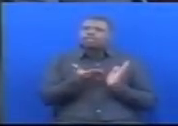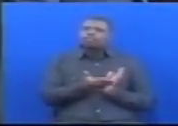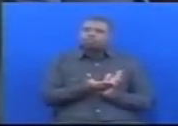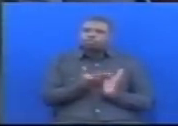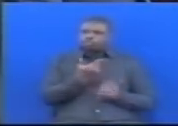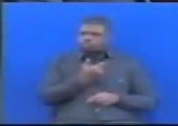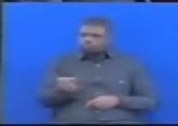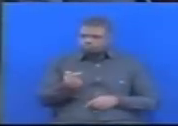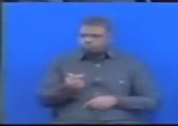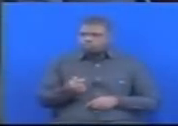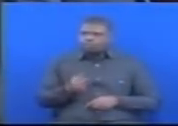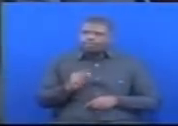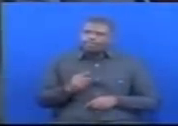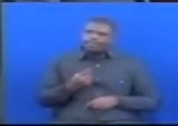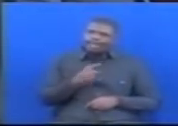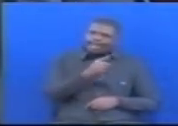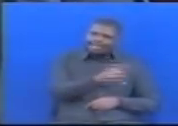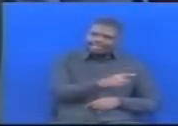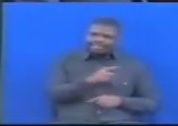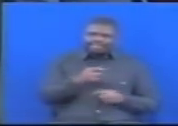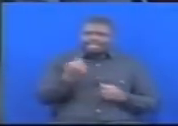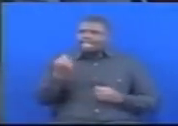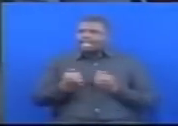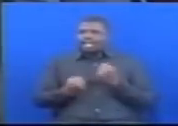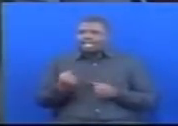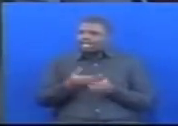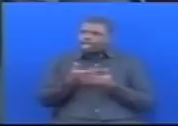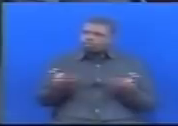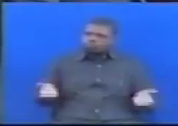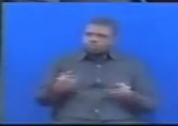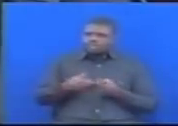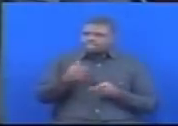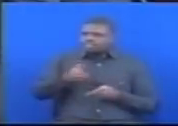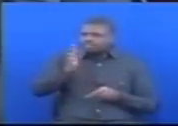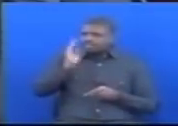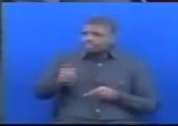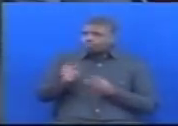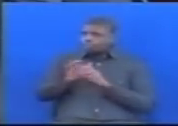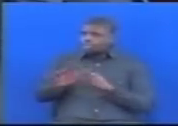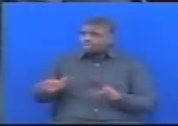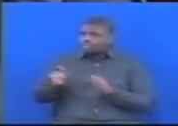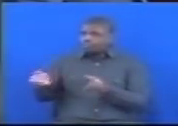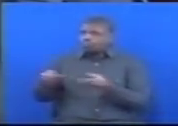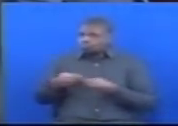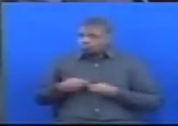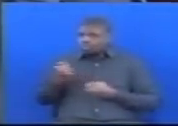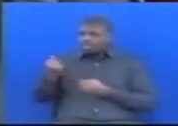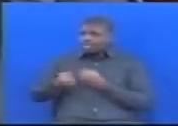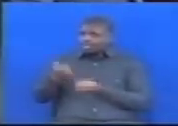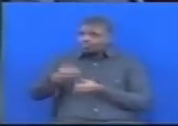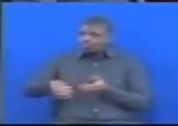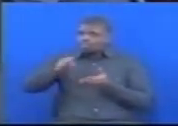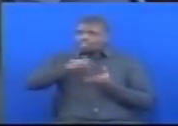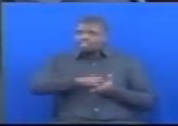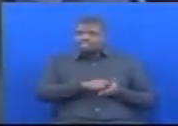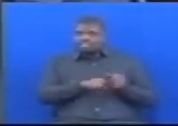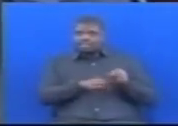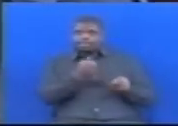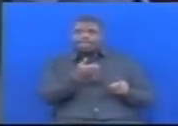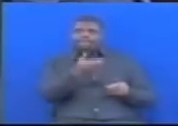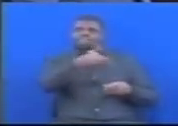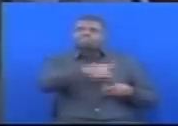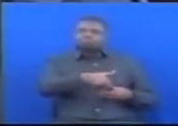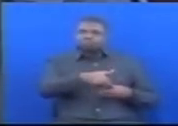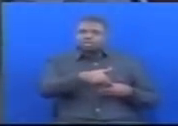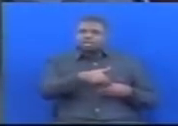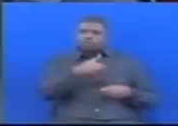kuwa umbali huo ni mrefu na gari hakuna, serikali itakuwa tayari sasa kutoa gari na kuongeza mafuta kwa